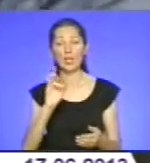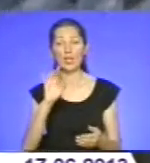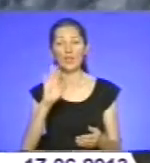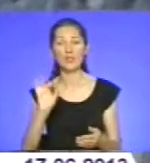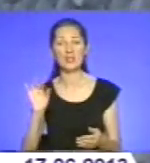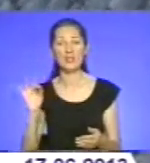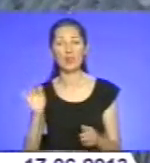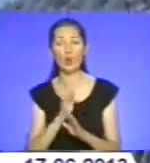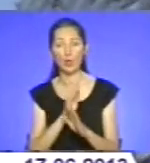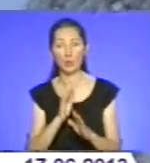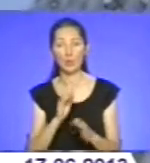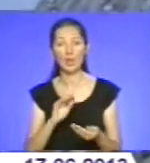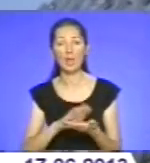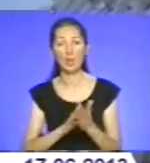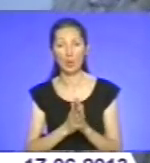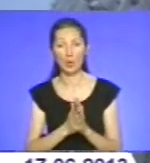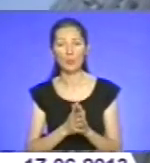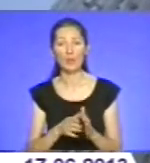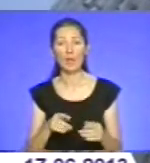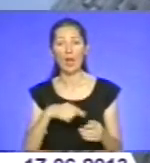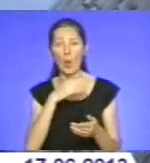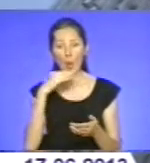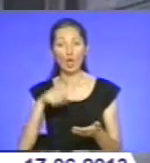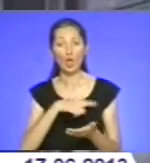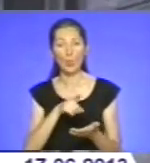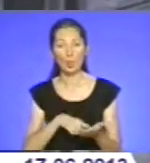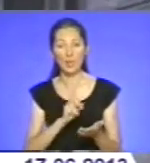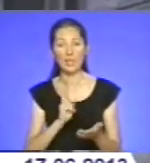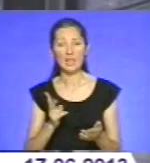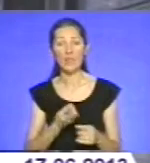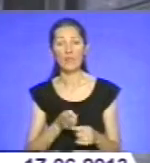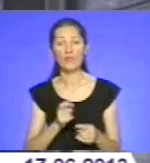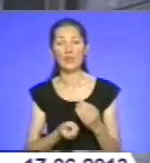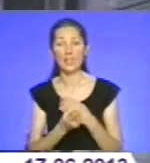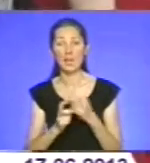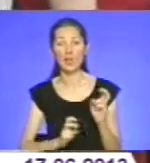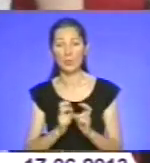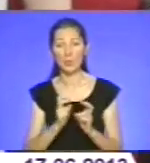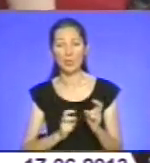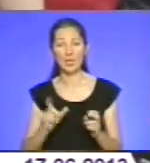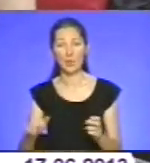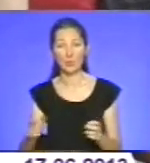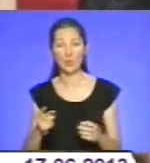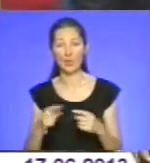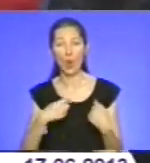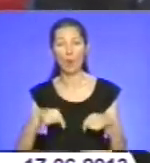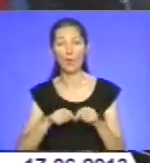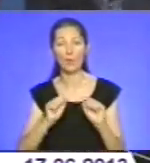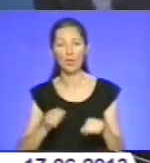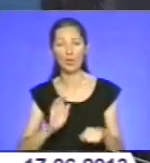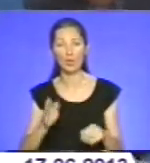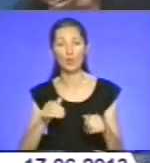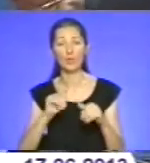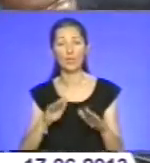питань, які виникають у підприємців під час спілкування з органами влади, будуть вирішені системно. Такий підхід до спрощення ведення